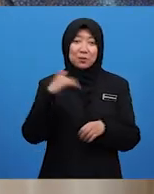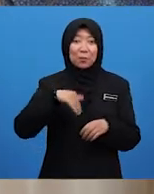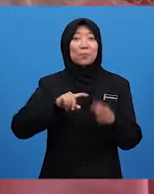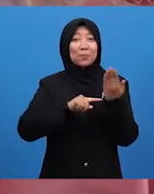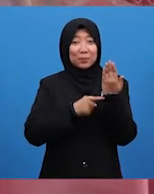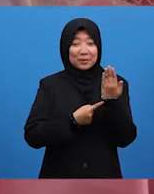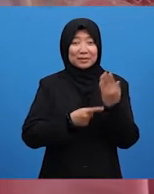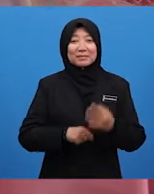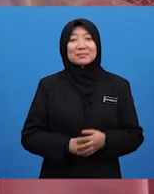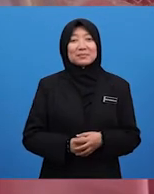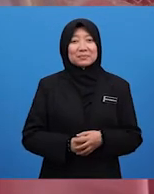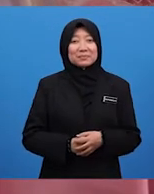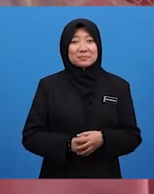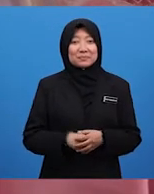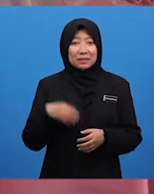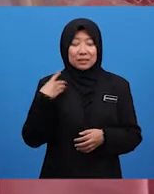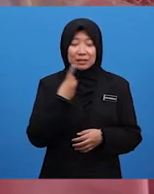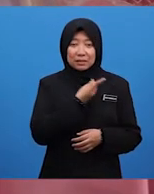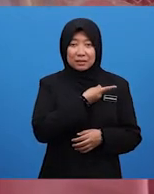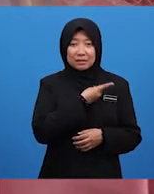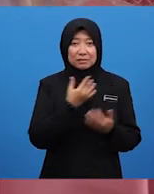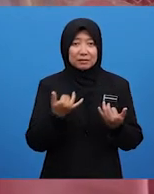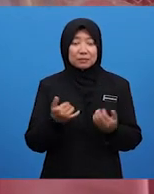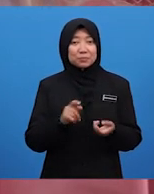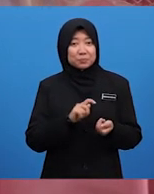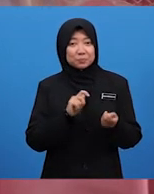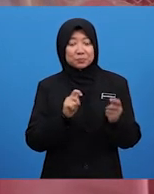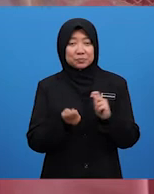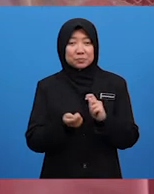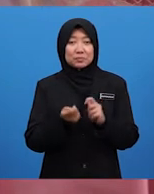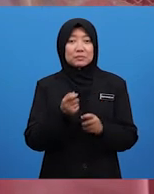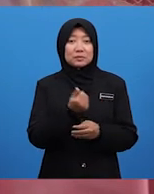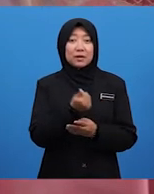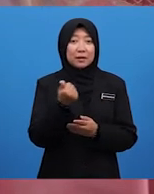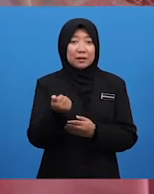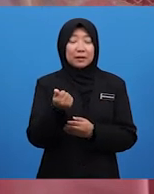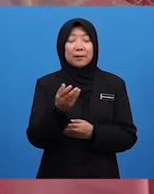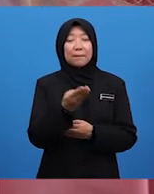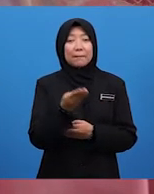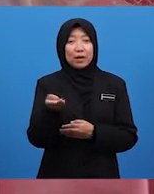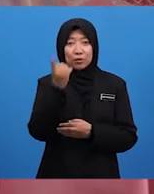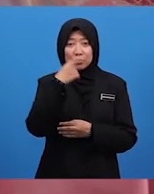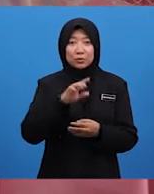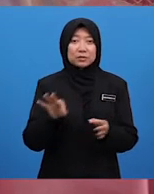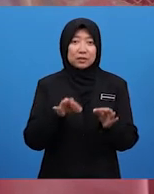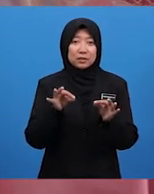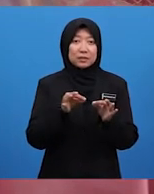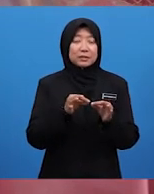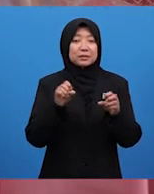mulakan. Kita beralih kepada alat dan bahan untuk menjahit smoking